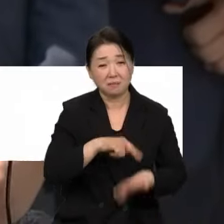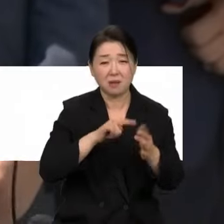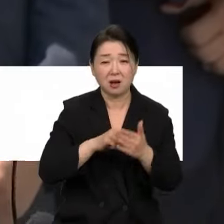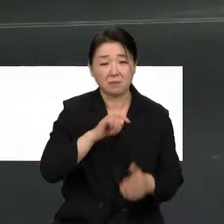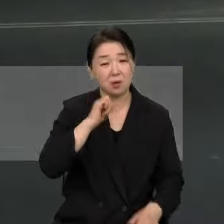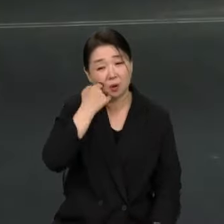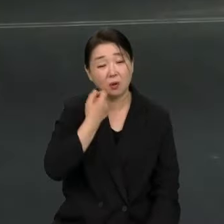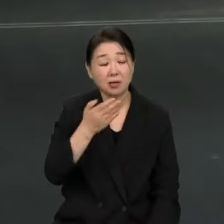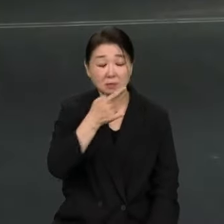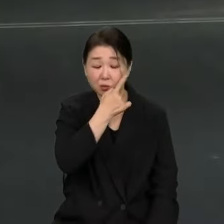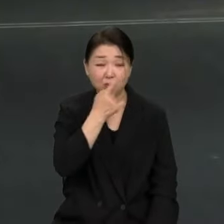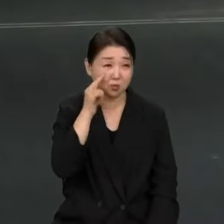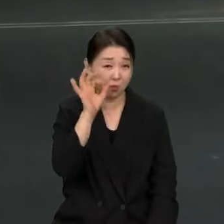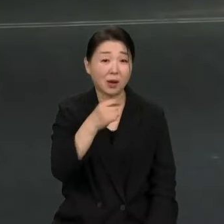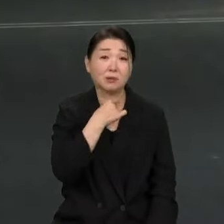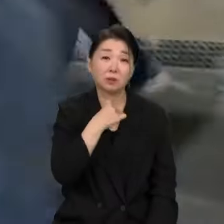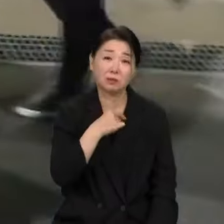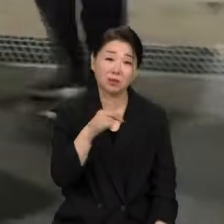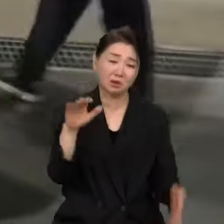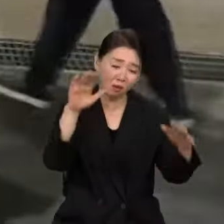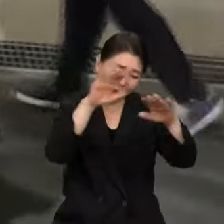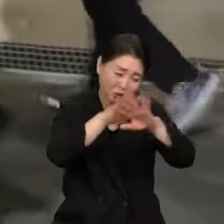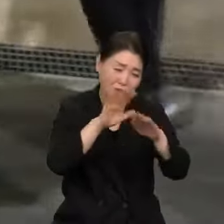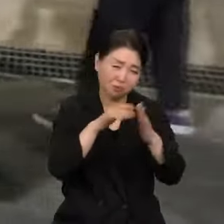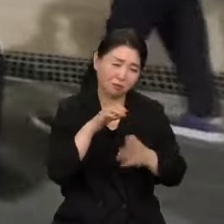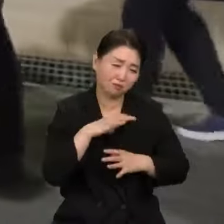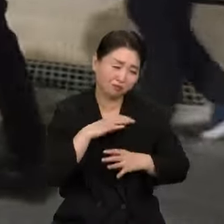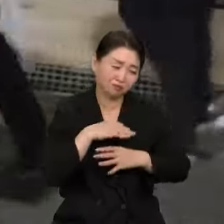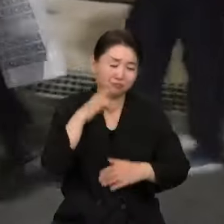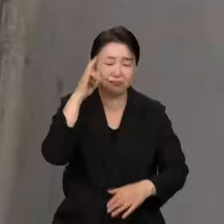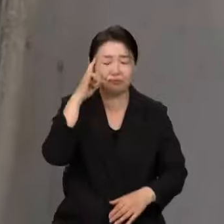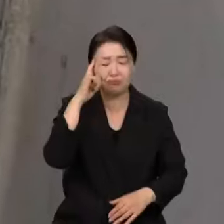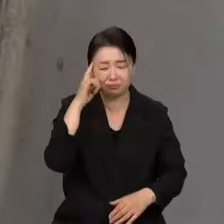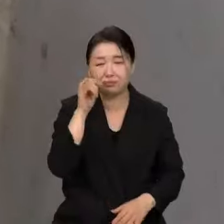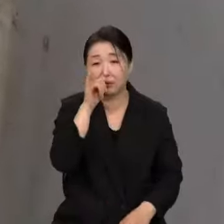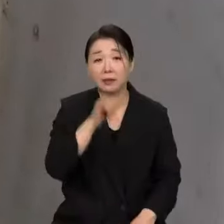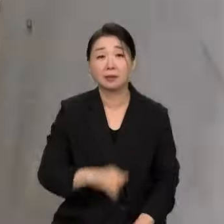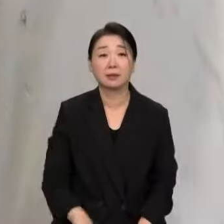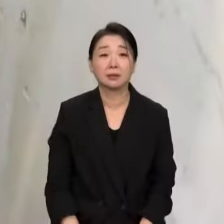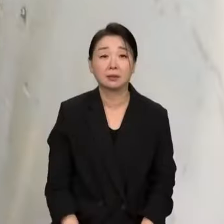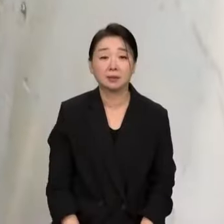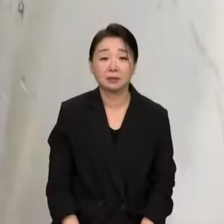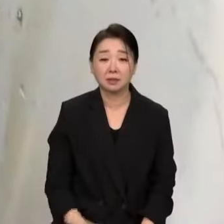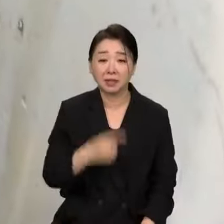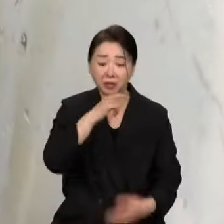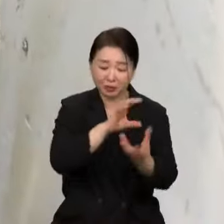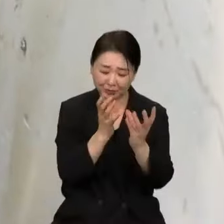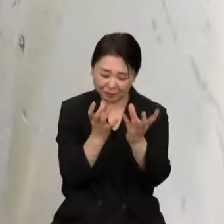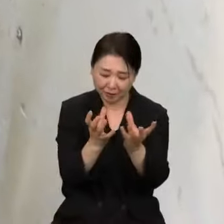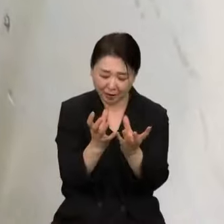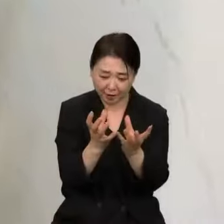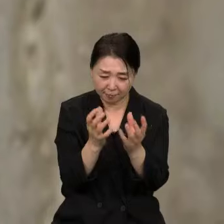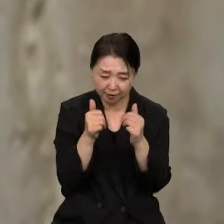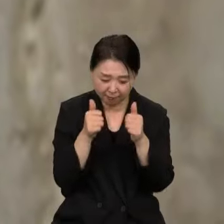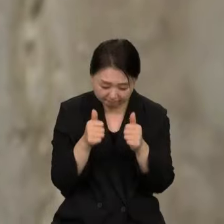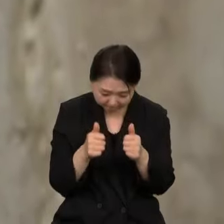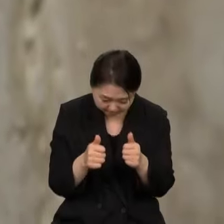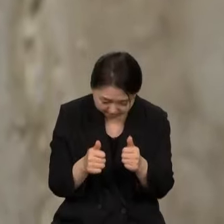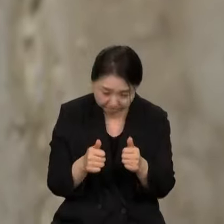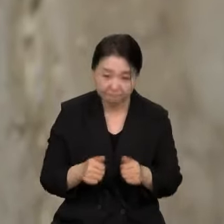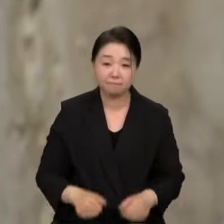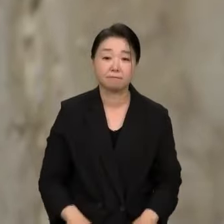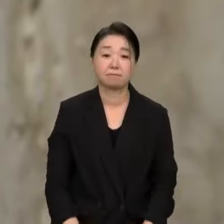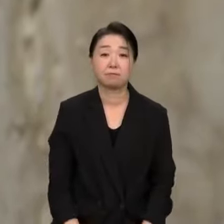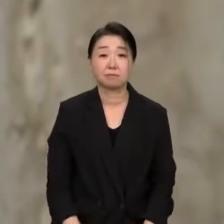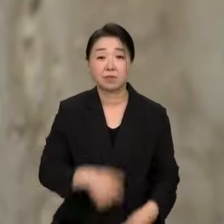싶습니다 어두운 이곳에서 얼마나 무서웠을까 생각했습니다 흰꽃을 바치고 고개를 숙였습니다 곧